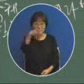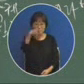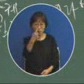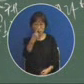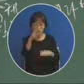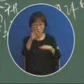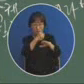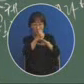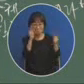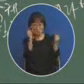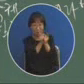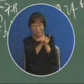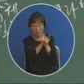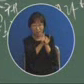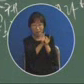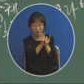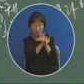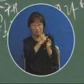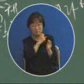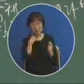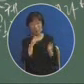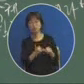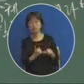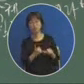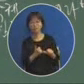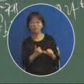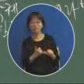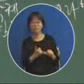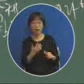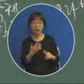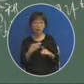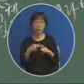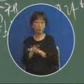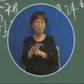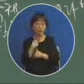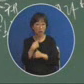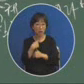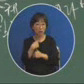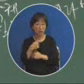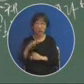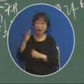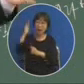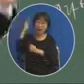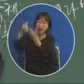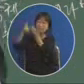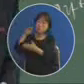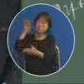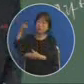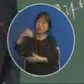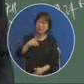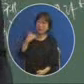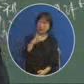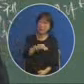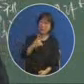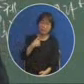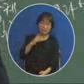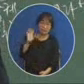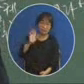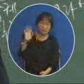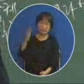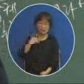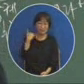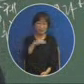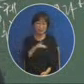I'll die. 도망 나왔잖아요. Because he escaped from that place. 모르니까 나를 모르니까 그래서. And he says, "God, do you not know me? Do you not know who I am? God, who am